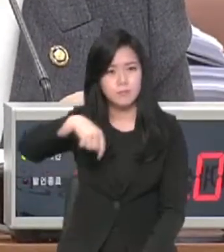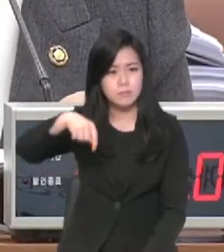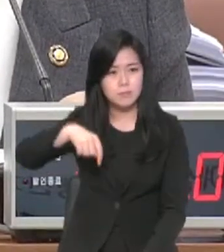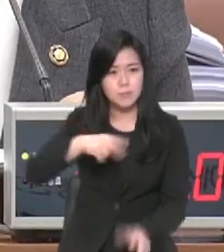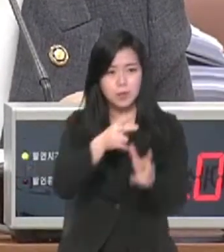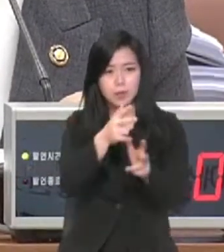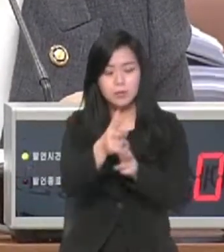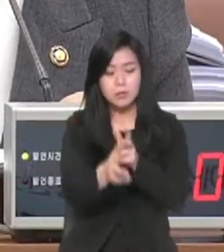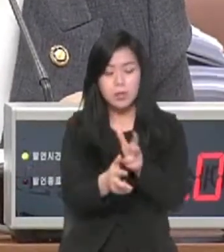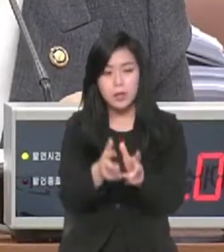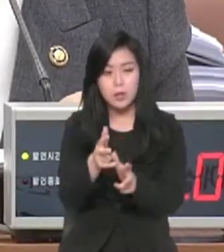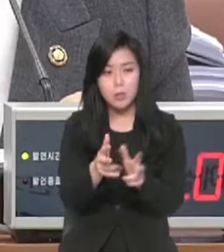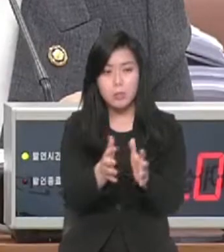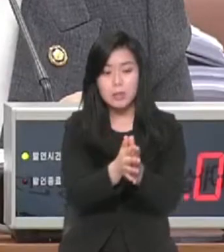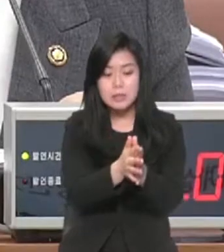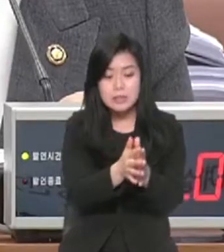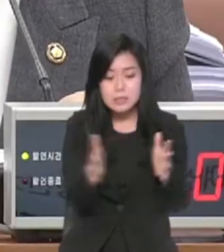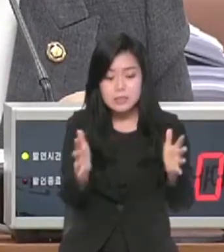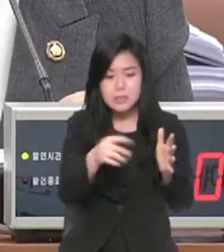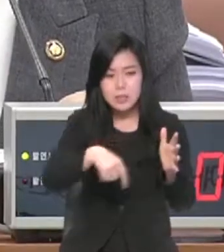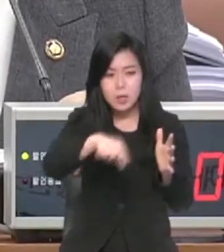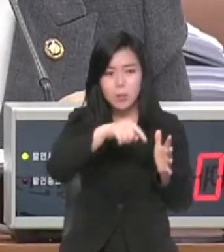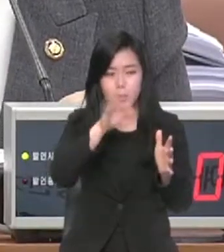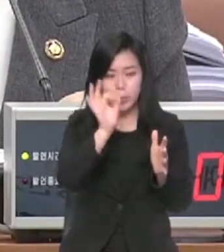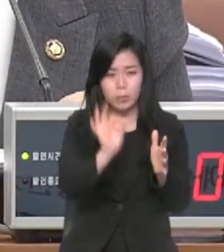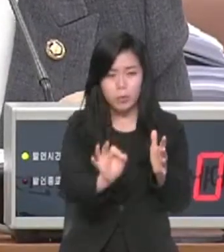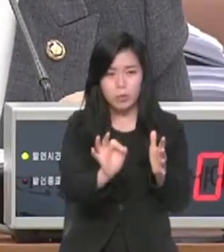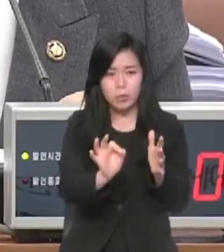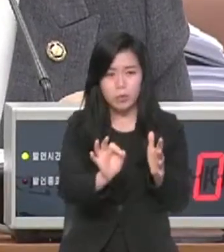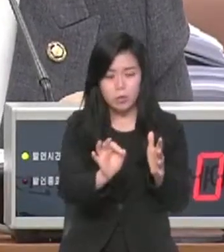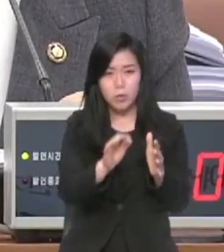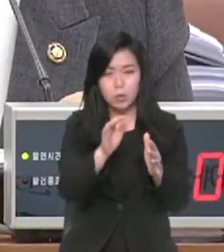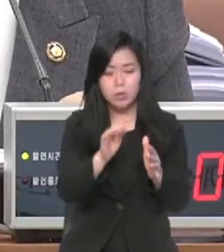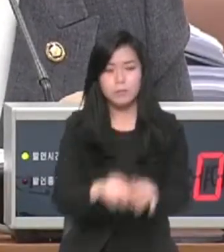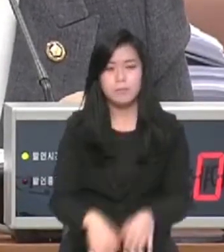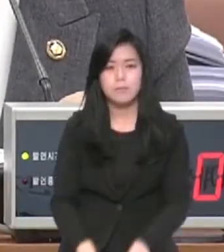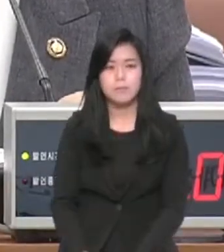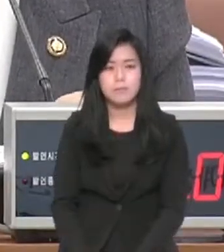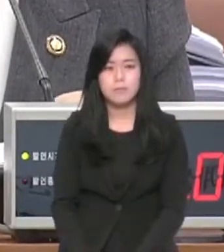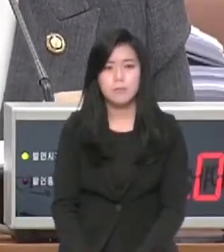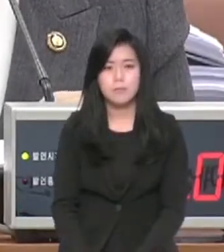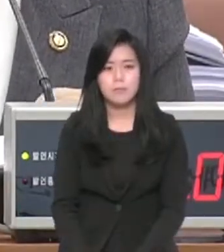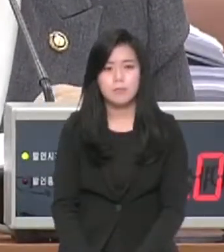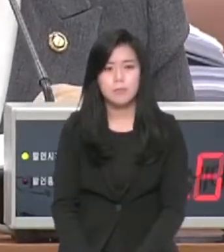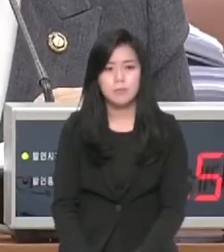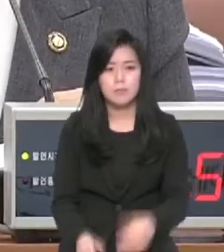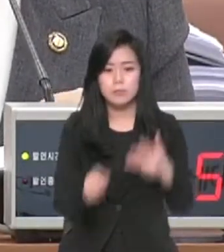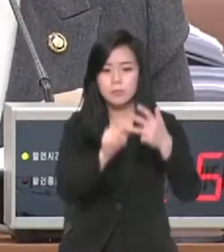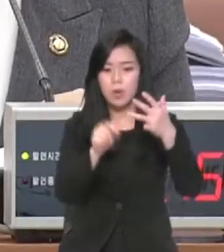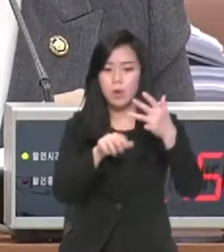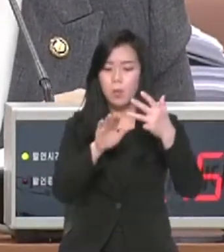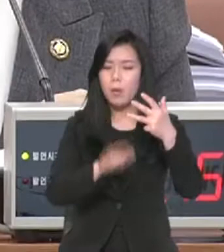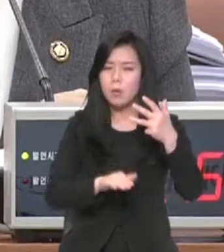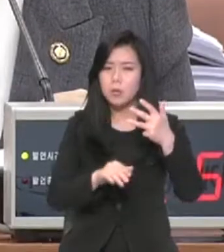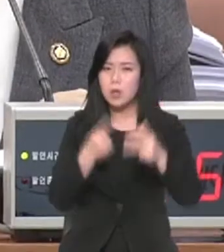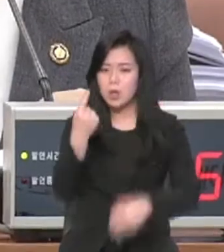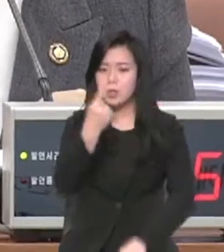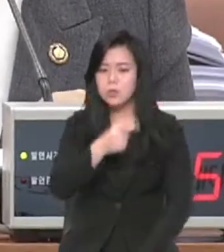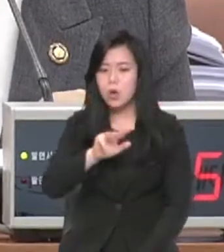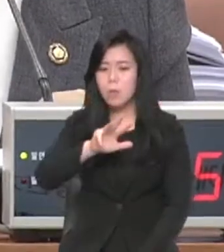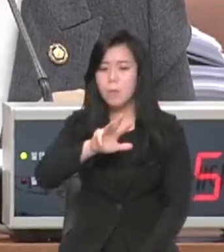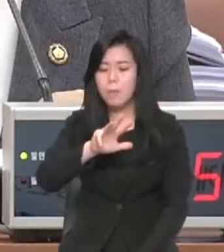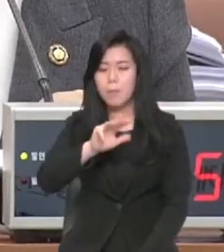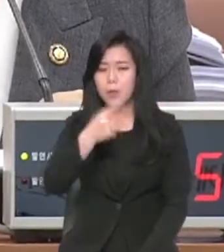산업단지에만 현재 산업단지에만 뭐 남동공단 뭐 이런 공단에 산업단지에만 8월 말까지 1,088개 지금